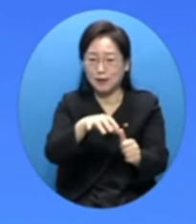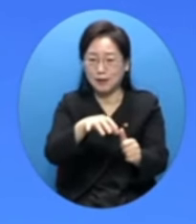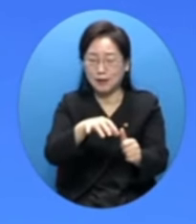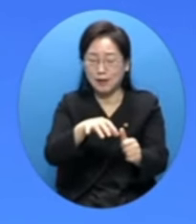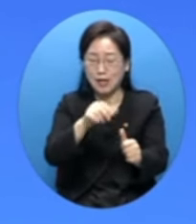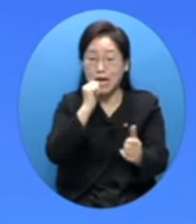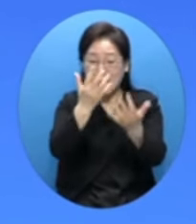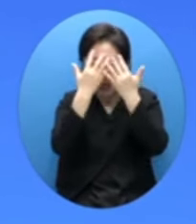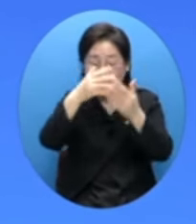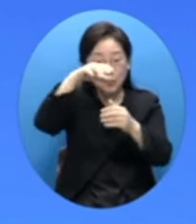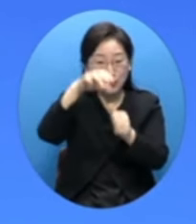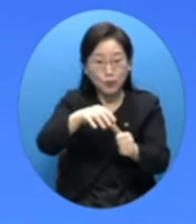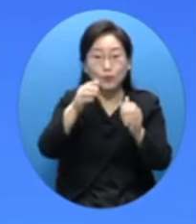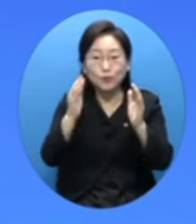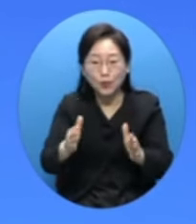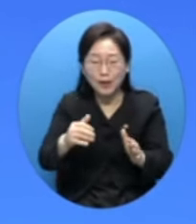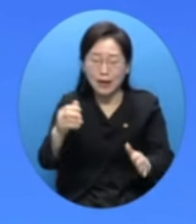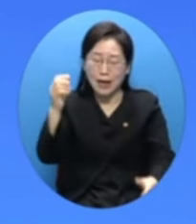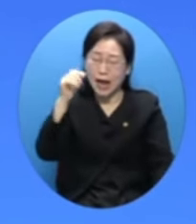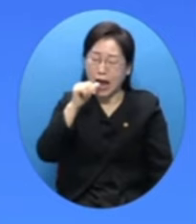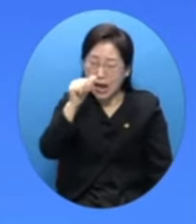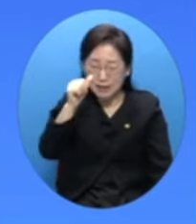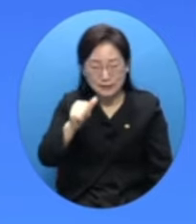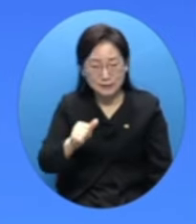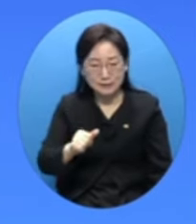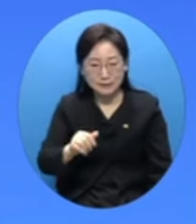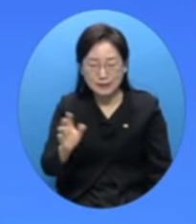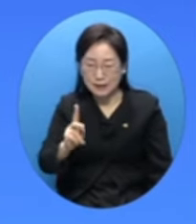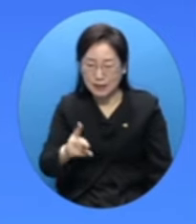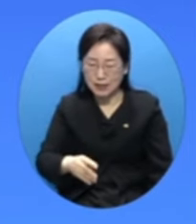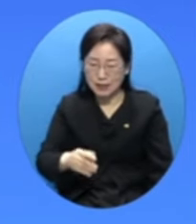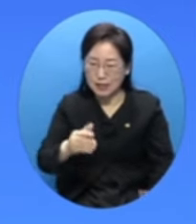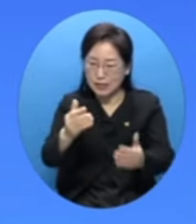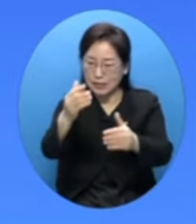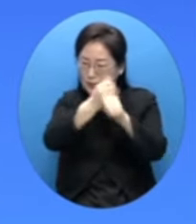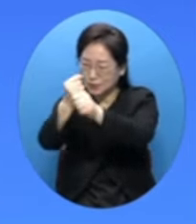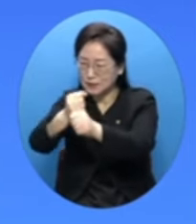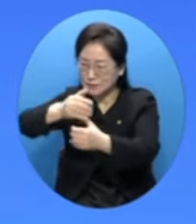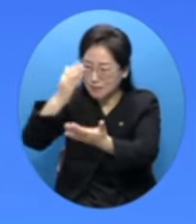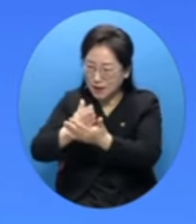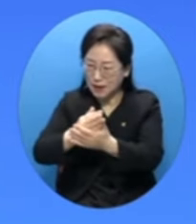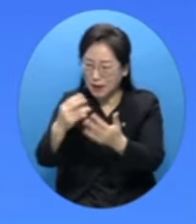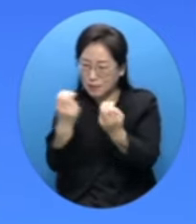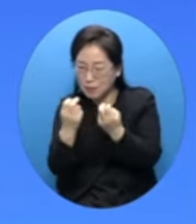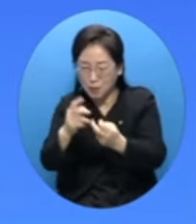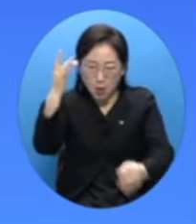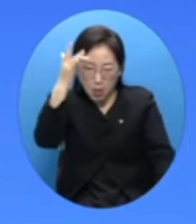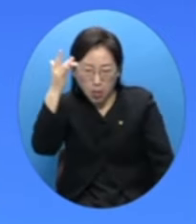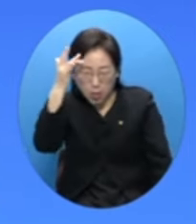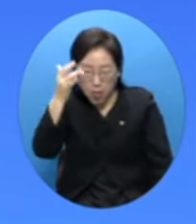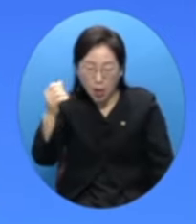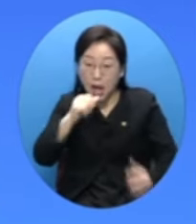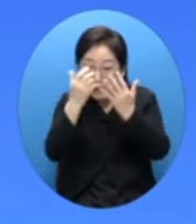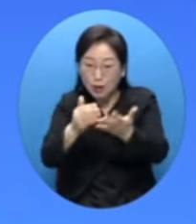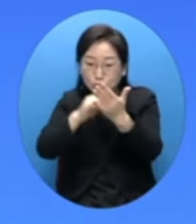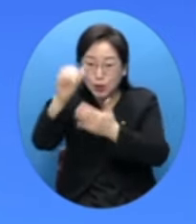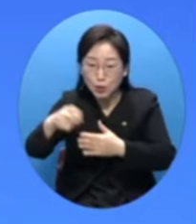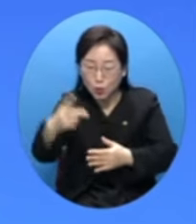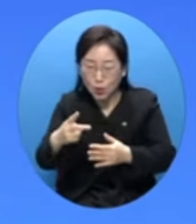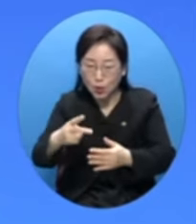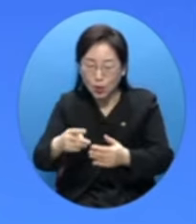있으면서 다시는 어떻게 하면 안 잡힐까? 안 잡히는 방법 연구해놔서 또 도둑질하고 또 들어가고 또 들어가고 또 들어가는